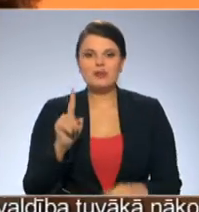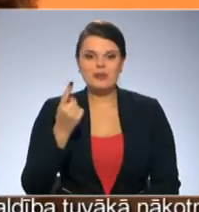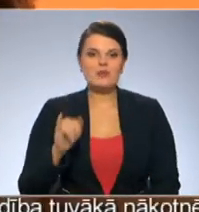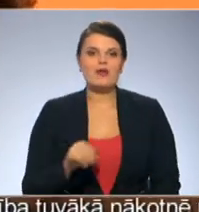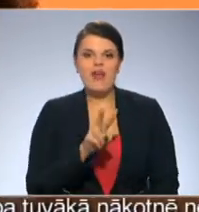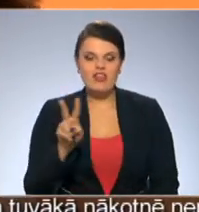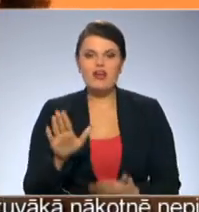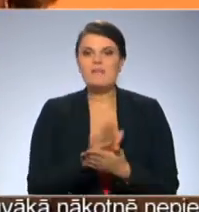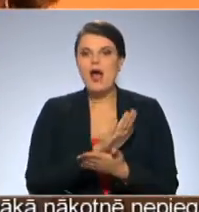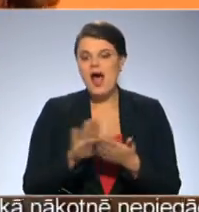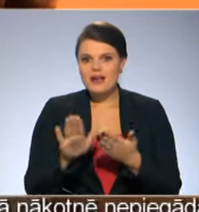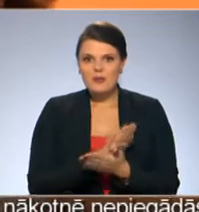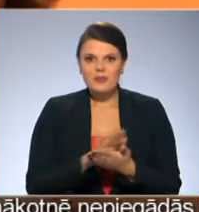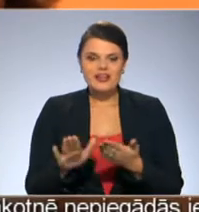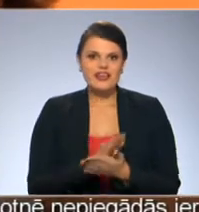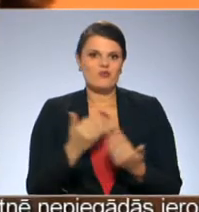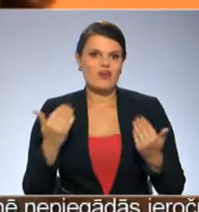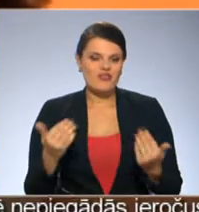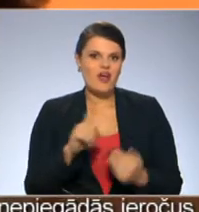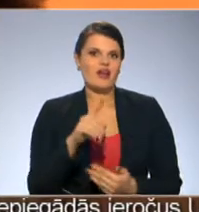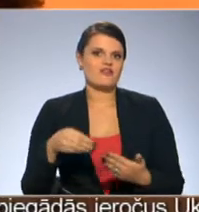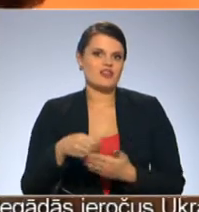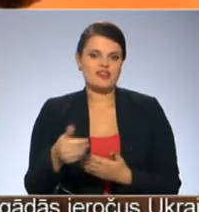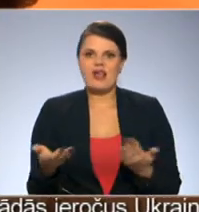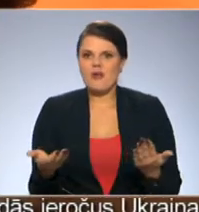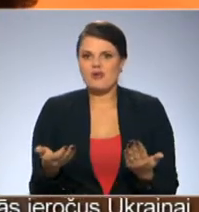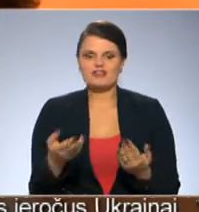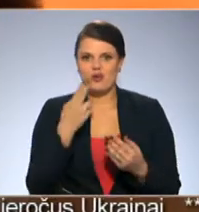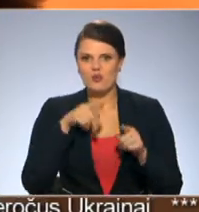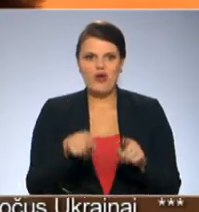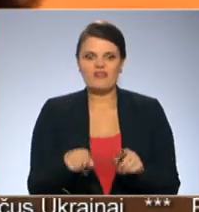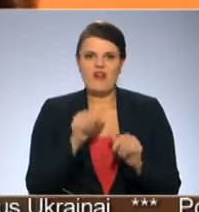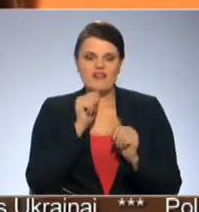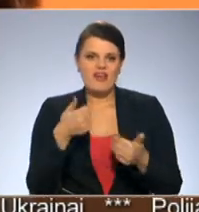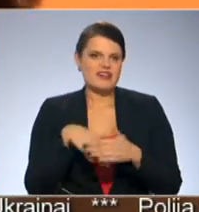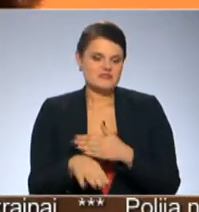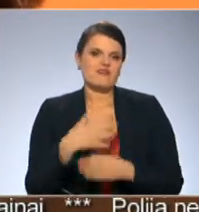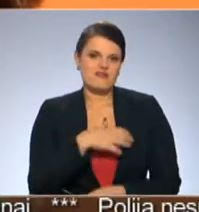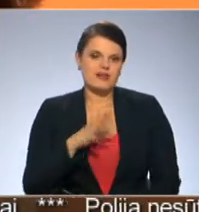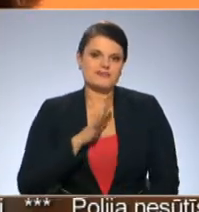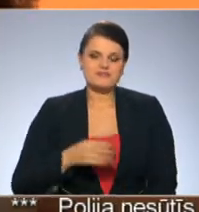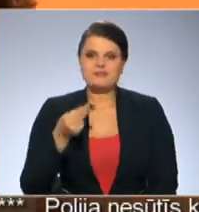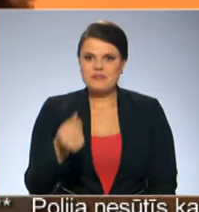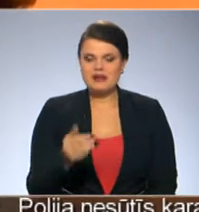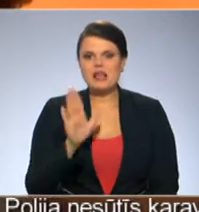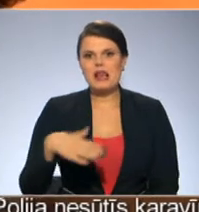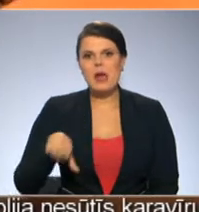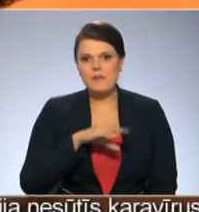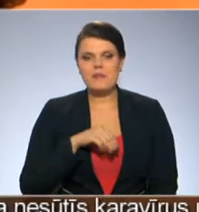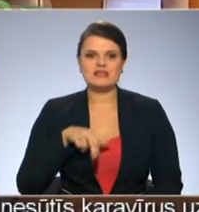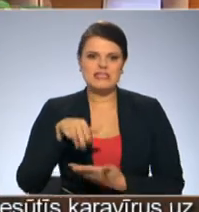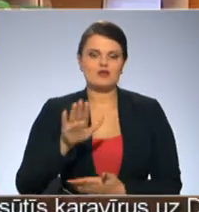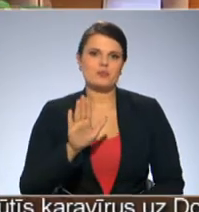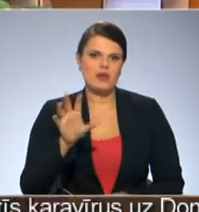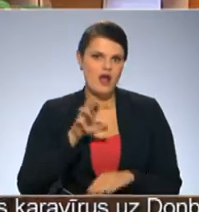Janvāru būs par brīvu. Bet tagad ir jāmaksā, bet nu, no tā jau tu neizbēgsi, nu, ir jāmaksā tā nauda, lai mēs tiktu pie to